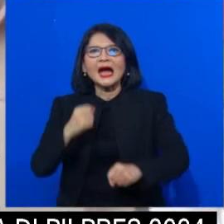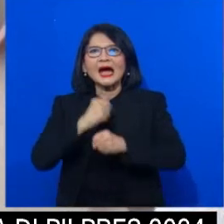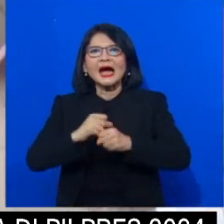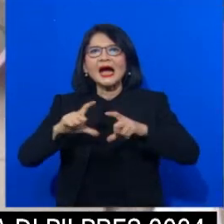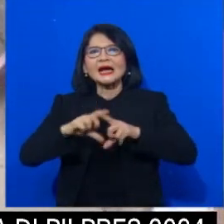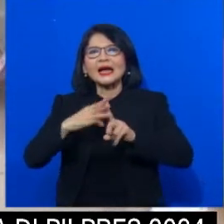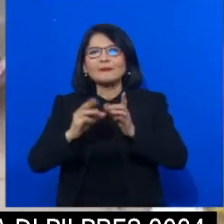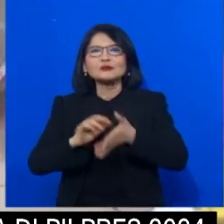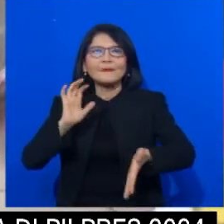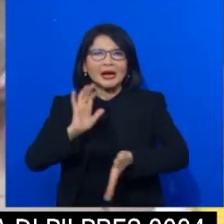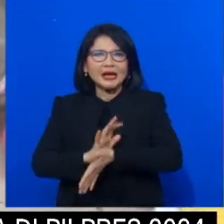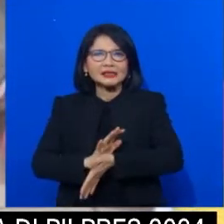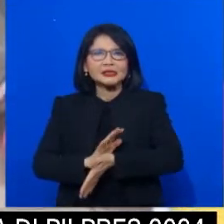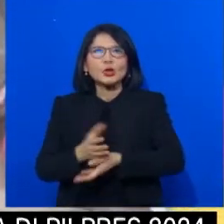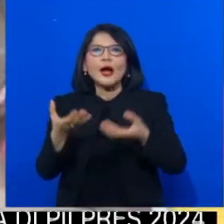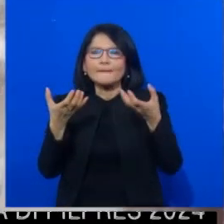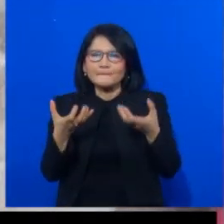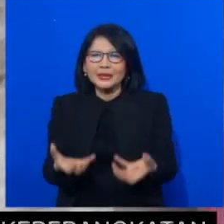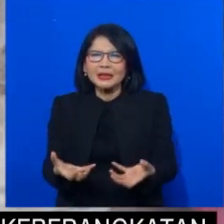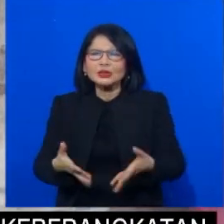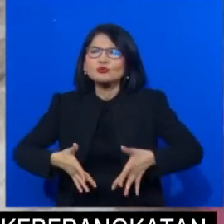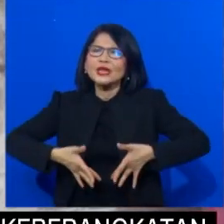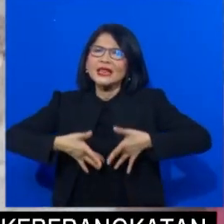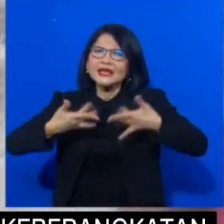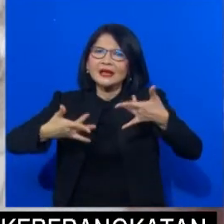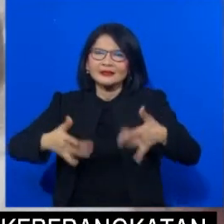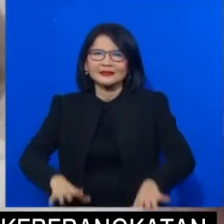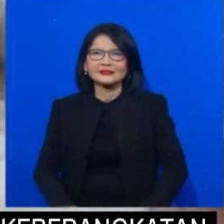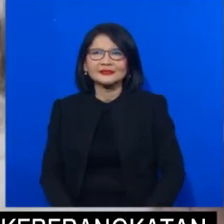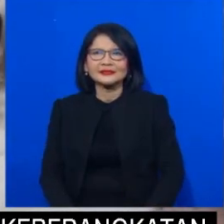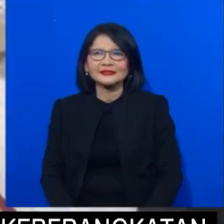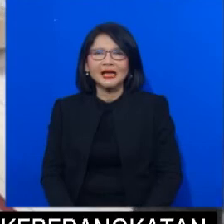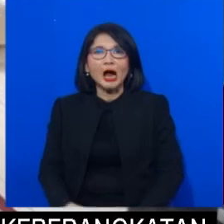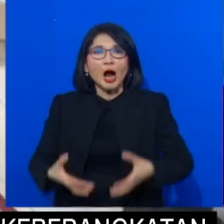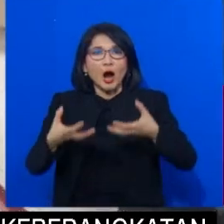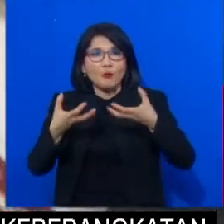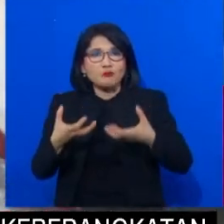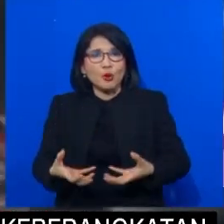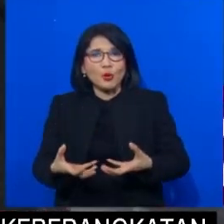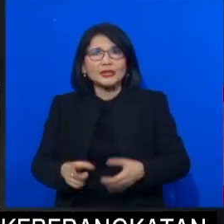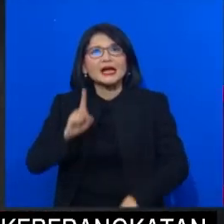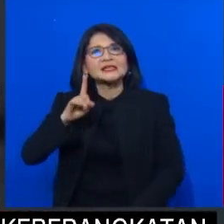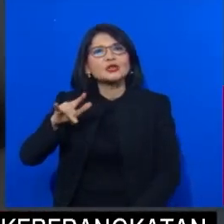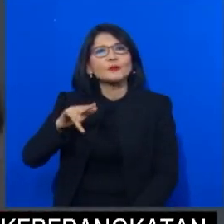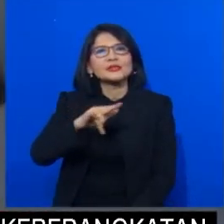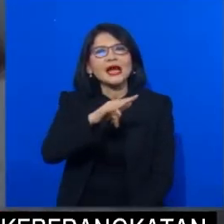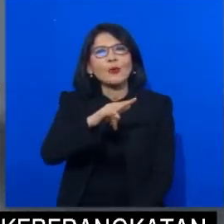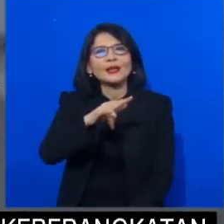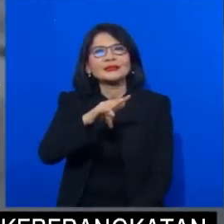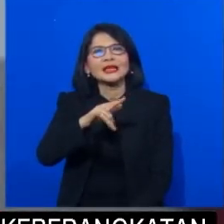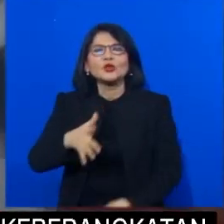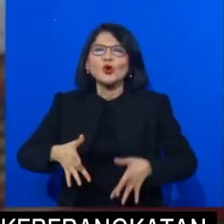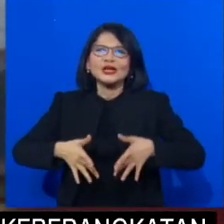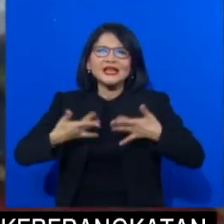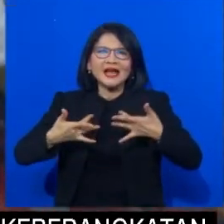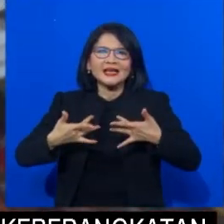karakter yang paten dan berat yang relatif lebih ringan. Sehingga bobot total satu pesawat utuh tidak terlalu berlebihan